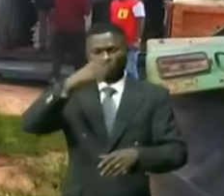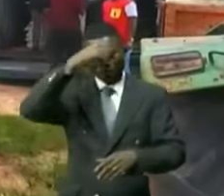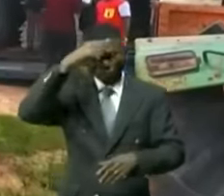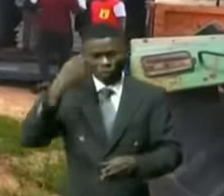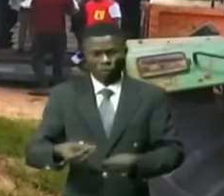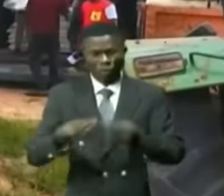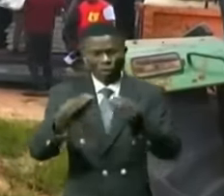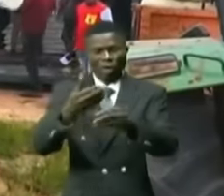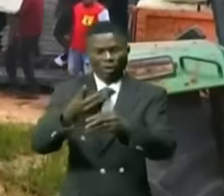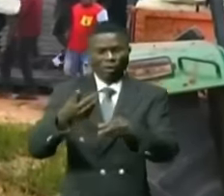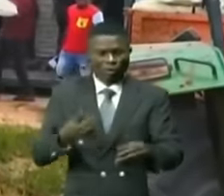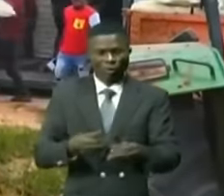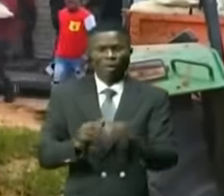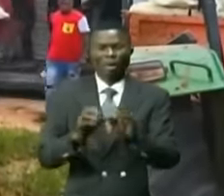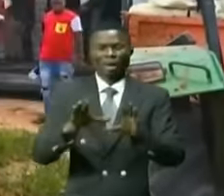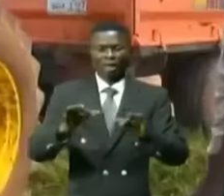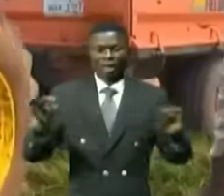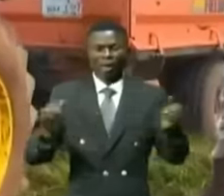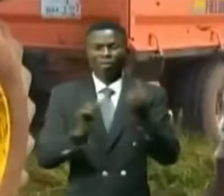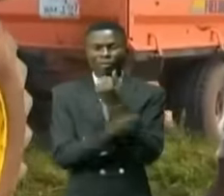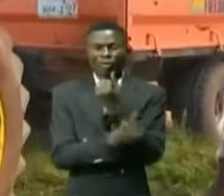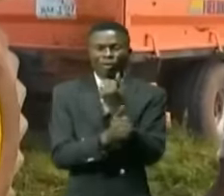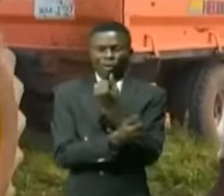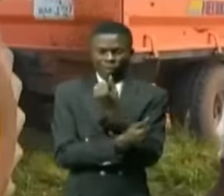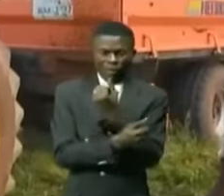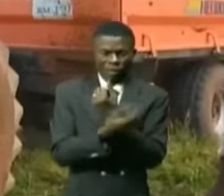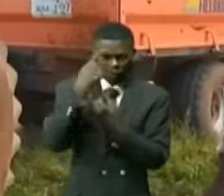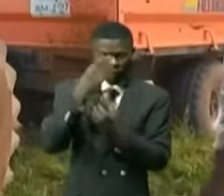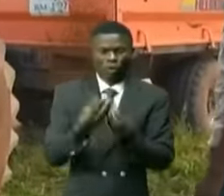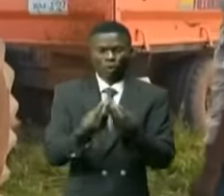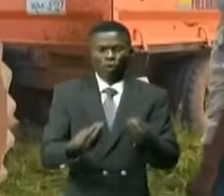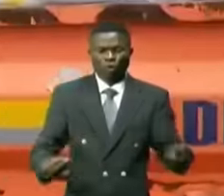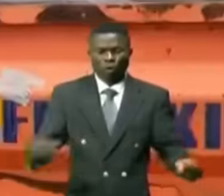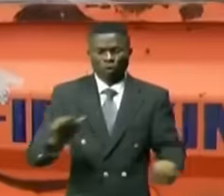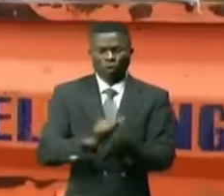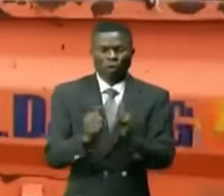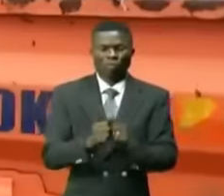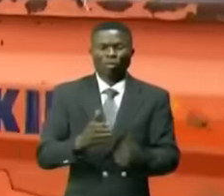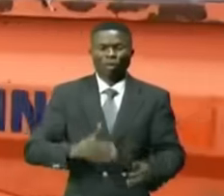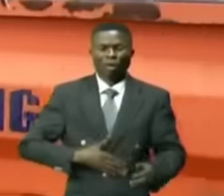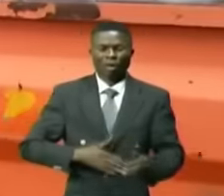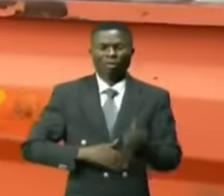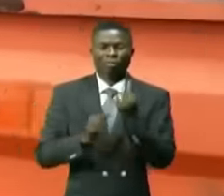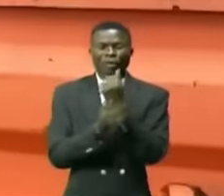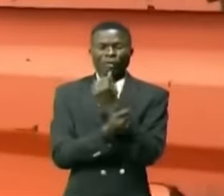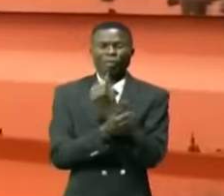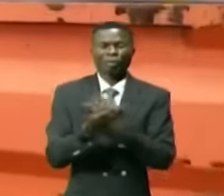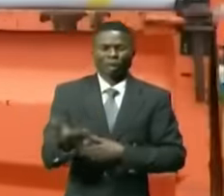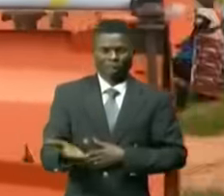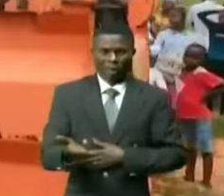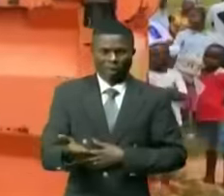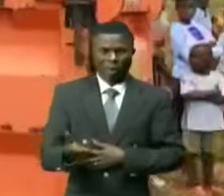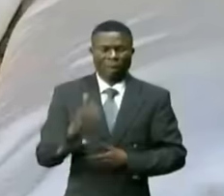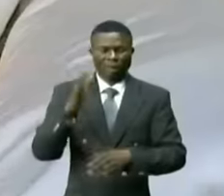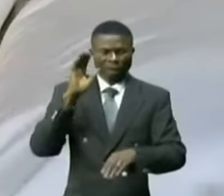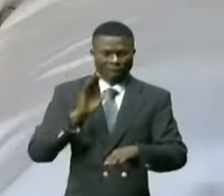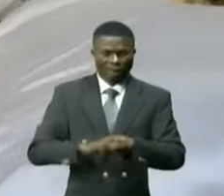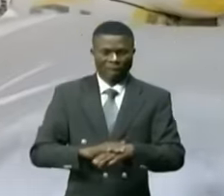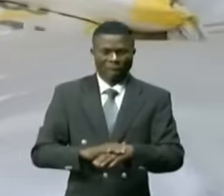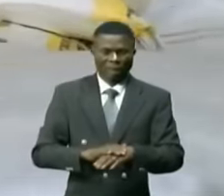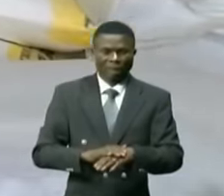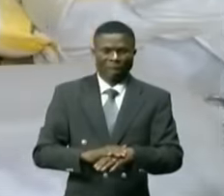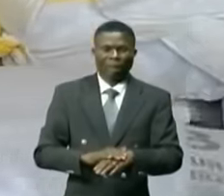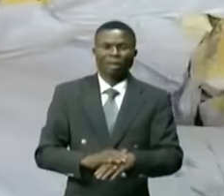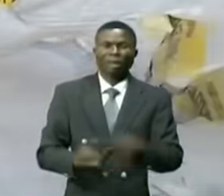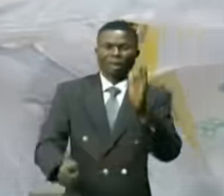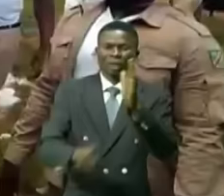en avance de la farine de maïs pour faire conjoncturellement face à la pénurie de cette denrée alimentaire qui sévit généralement entre novembre